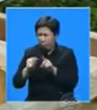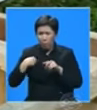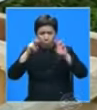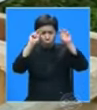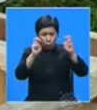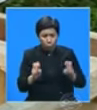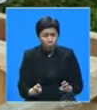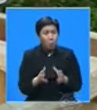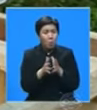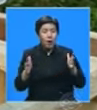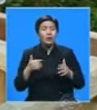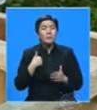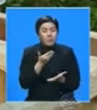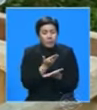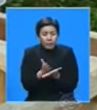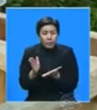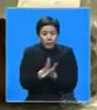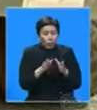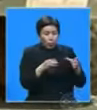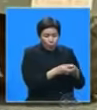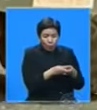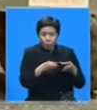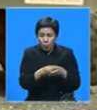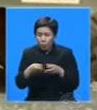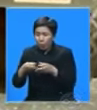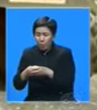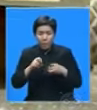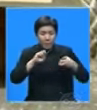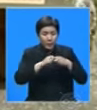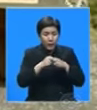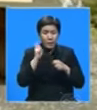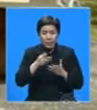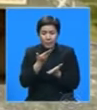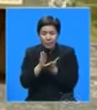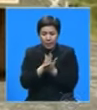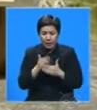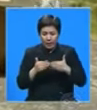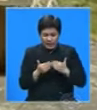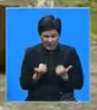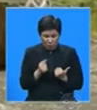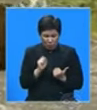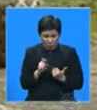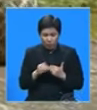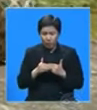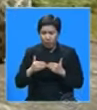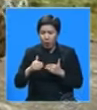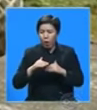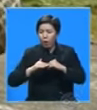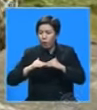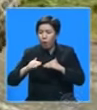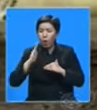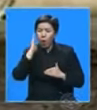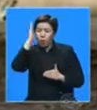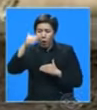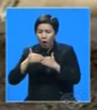ำอย่างเงี้ยแบ่งทุกกลุ่มปัญหามาเป็นระยะเร่งด่วนระยะปานกลางและยาวยั่งยืนเนี่ยนะครับเพราะนั้นแผ